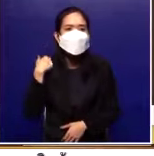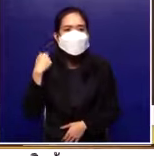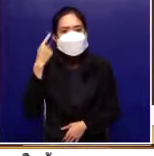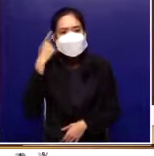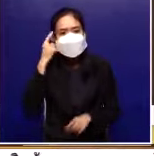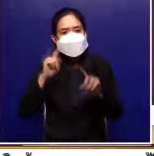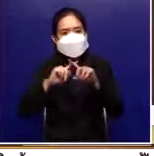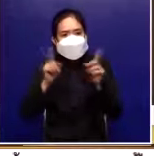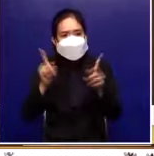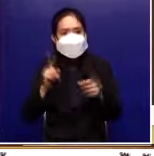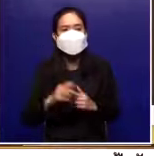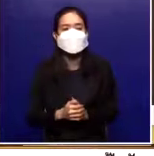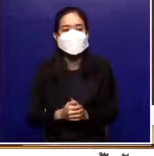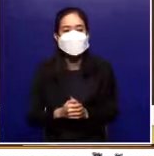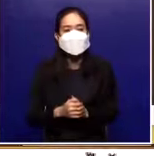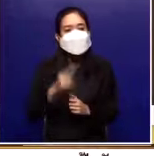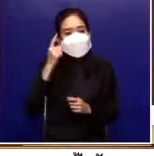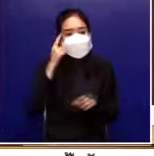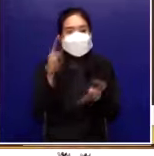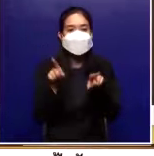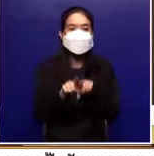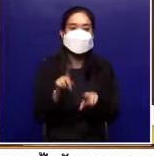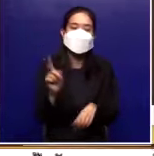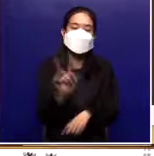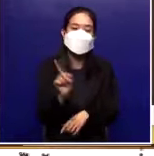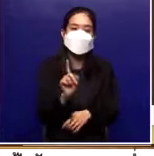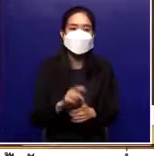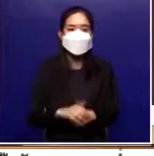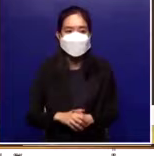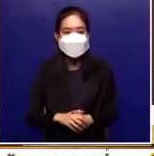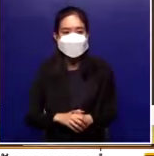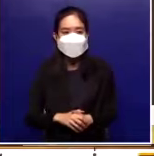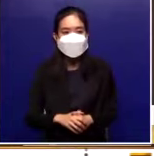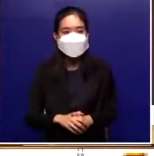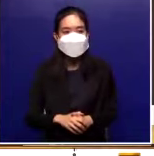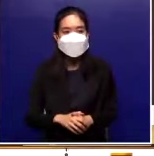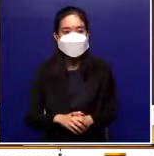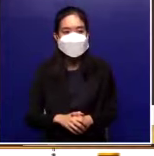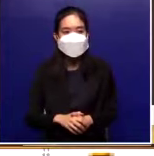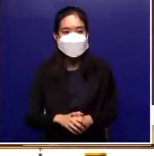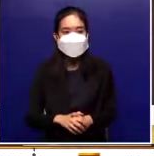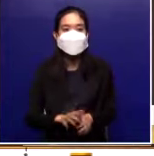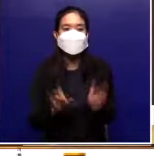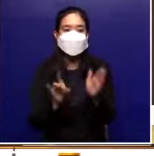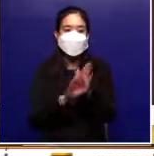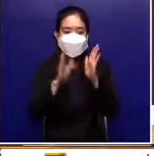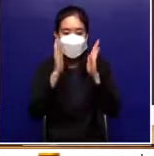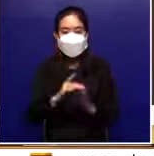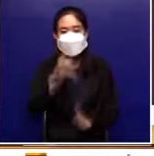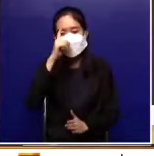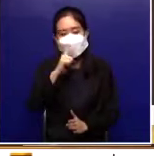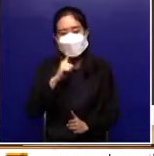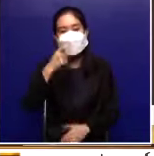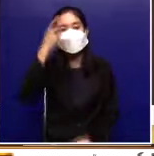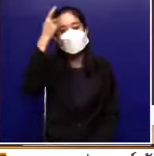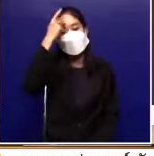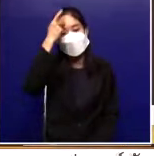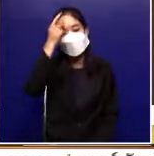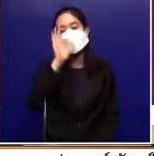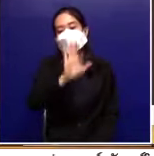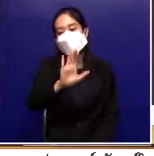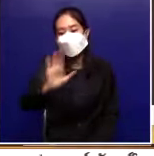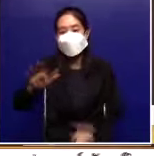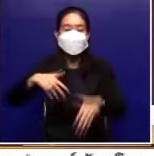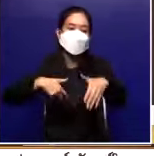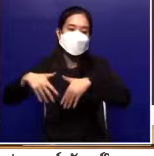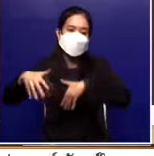ดารปี7อีกเช่นเคยท่านประธานครับสุดท้ายคนไทยก็ต้องรับกรรมครับนี่ผมขอบคุณ